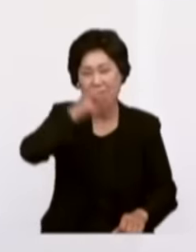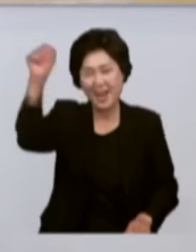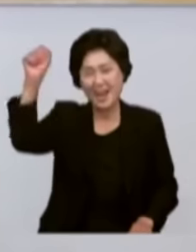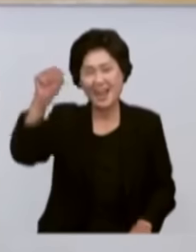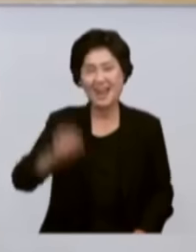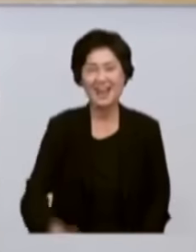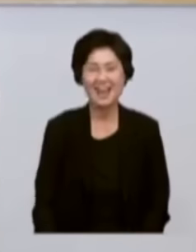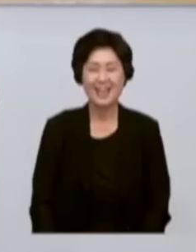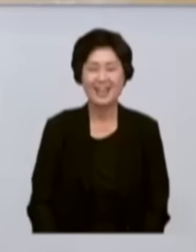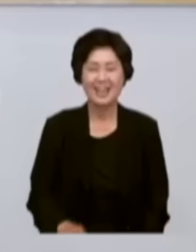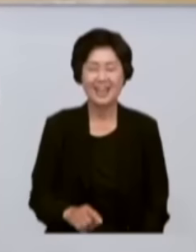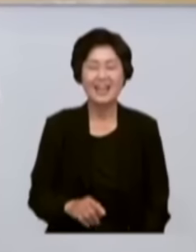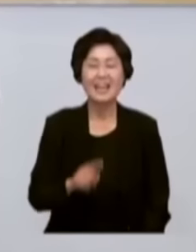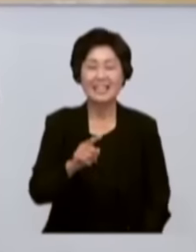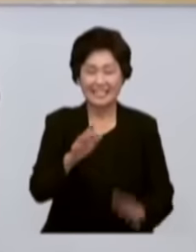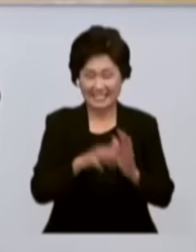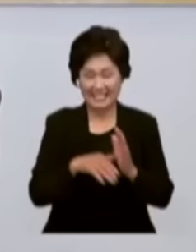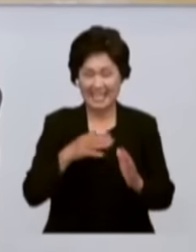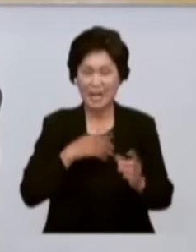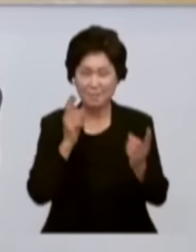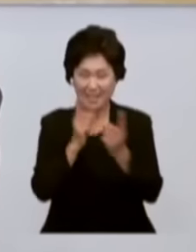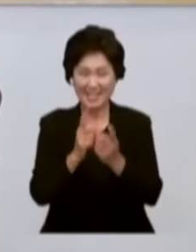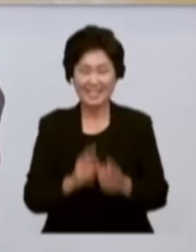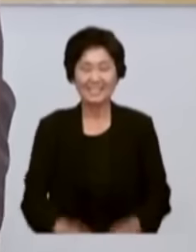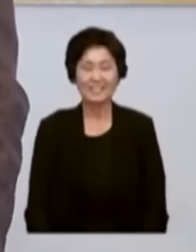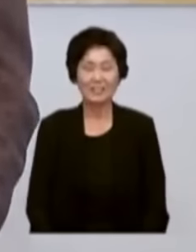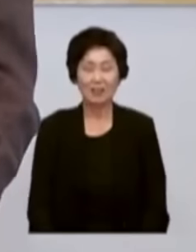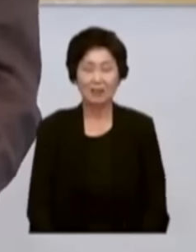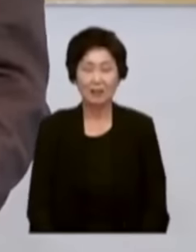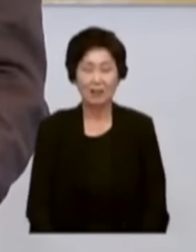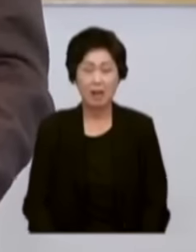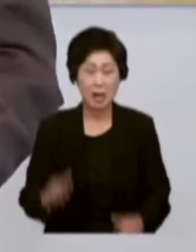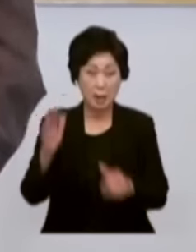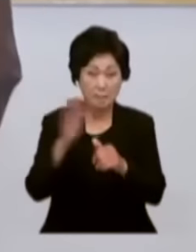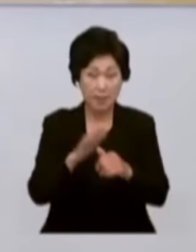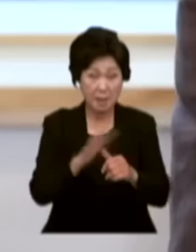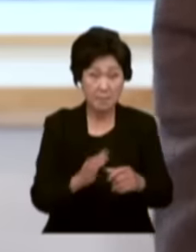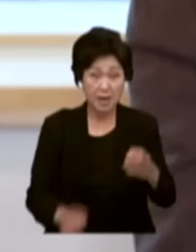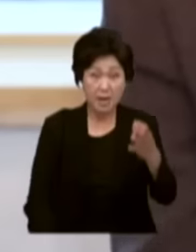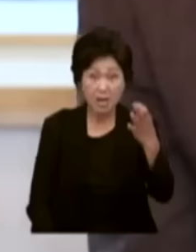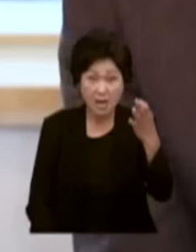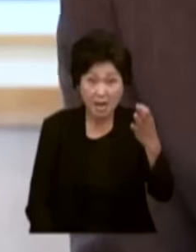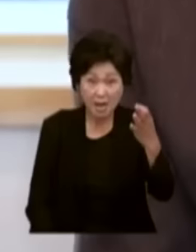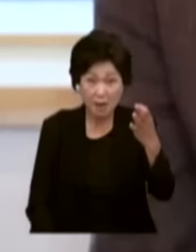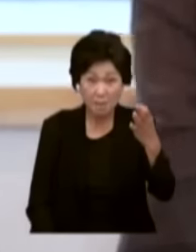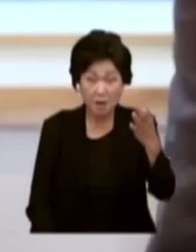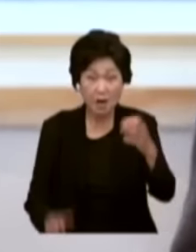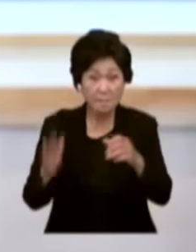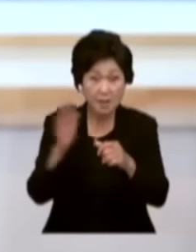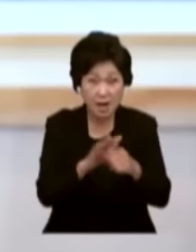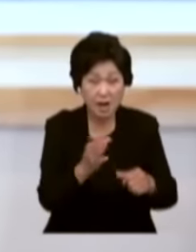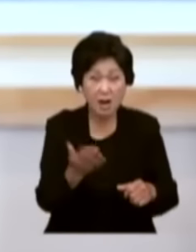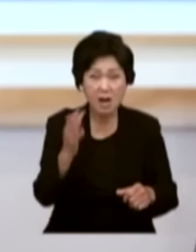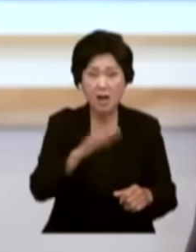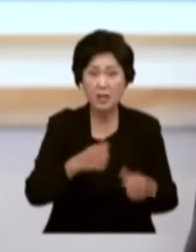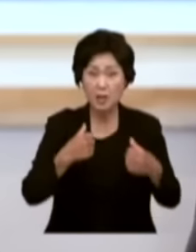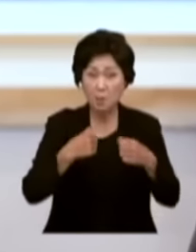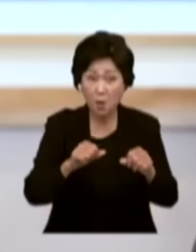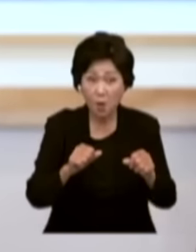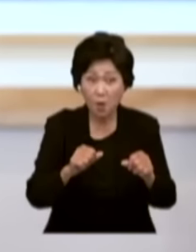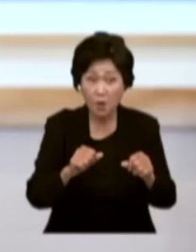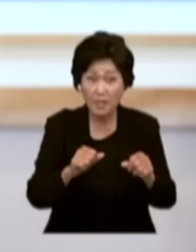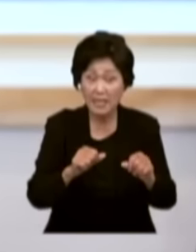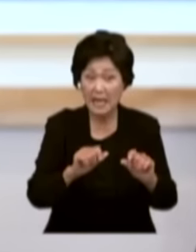그때. 14번 떨어지면 사실은 이제 포기하고 그럼, 싶은 마음도 생기고 그랬을 텐데 포기하지 않고 그, 계속 도전했던